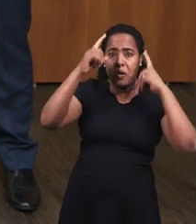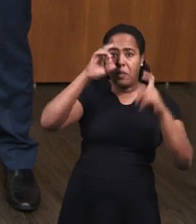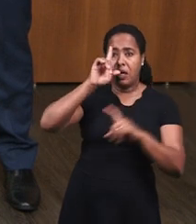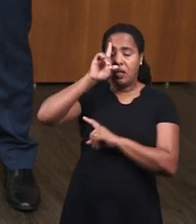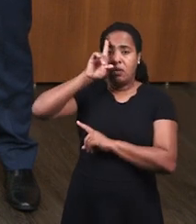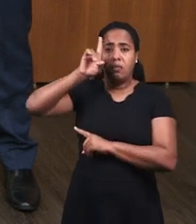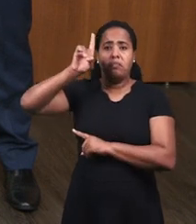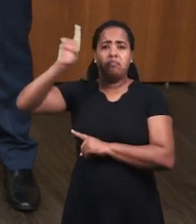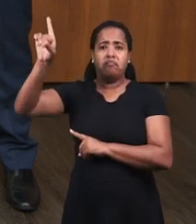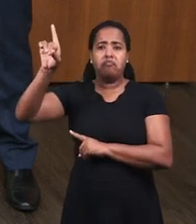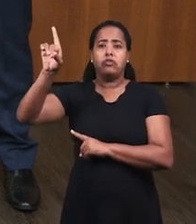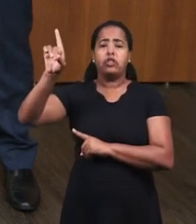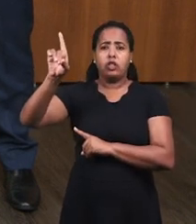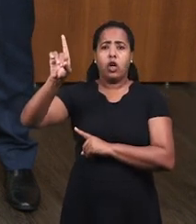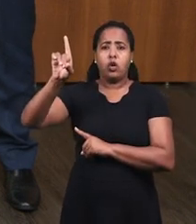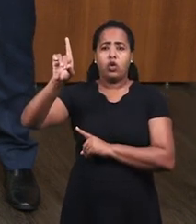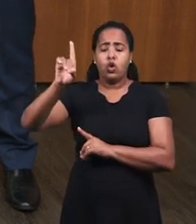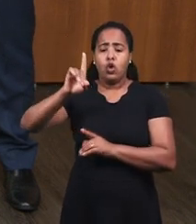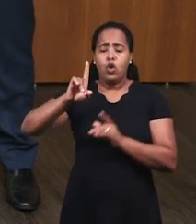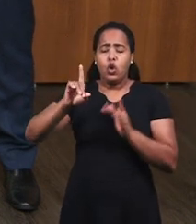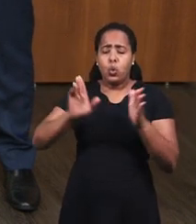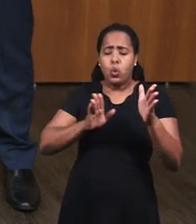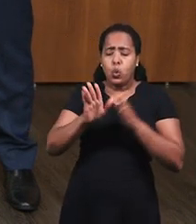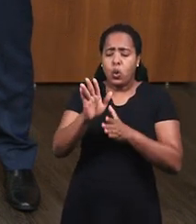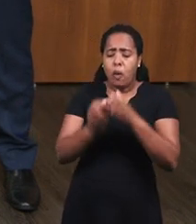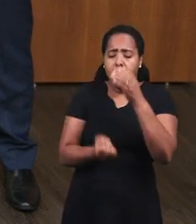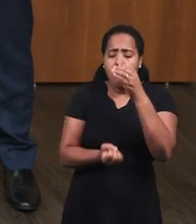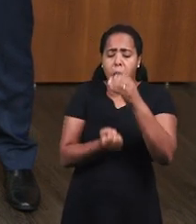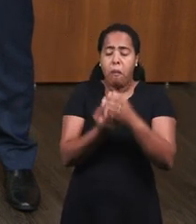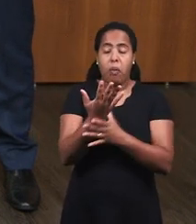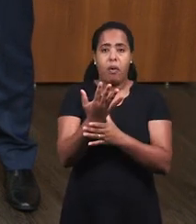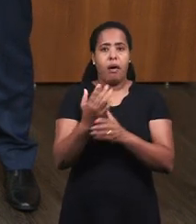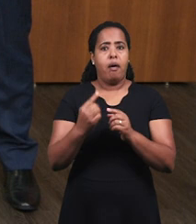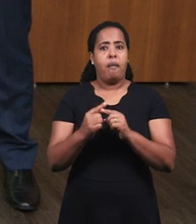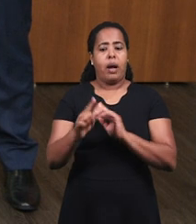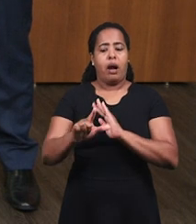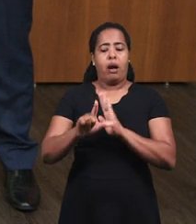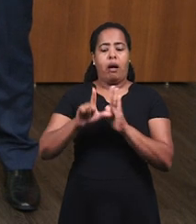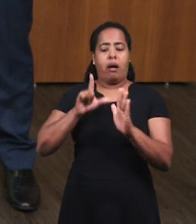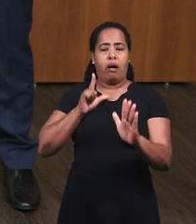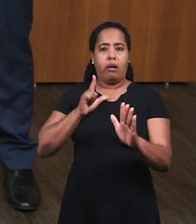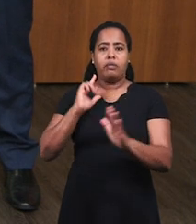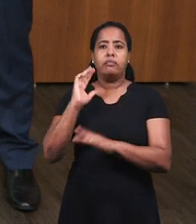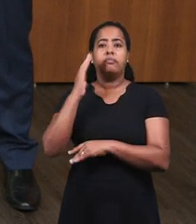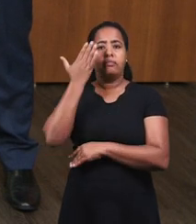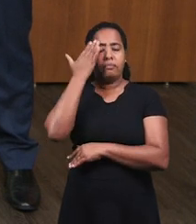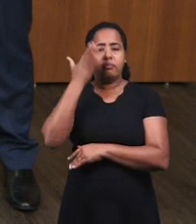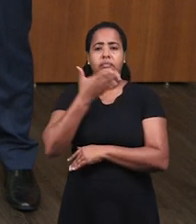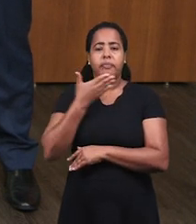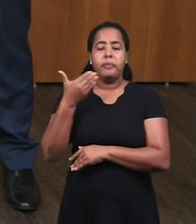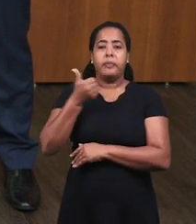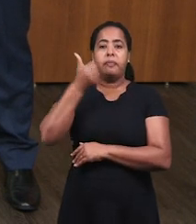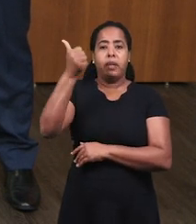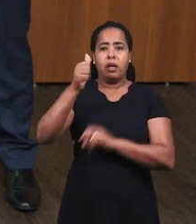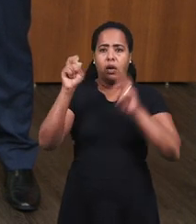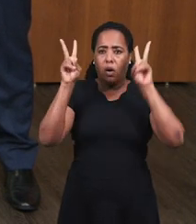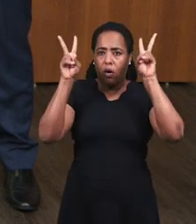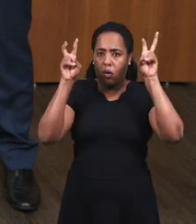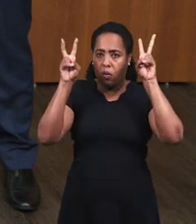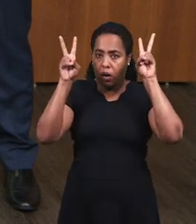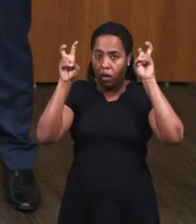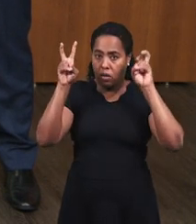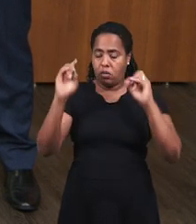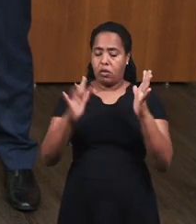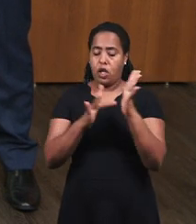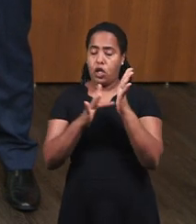préoccupation de Dieu dans toute la création. Avant, pour comprendre un peu mieux